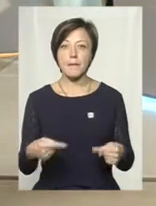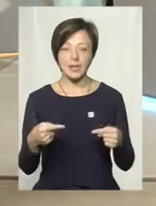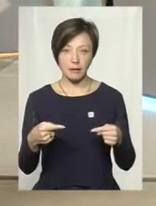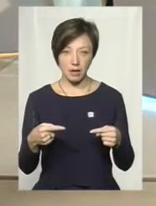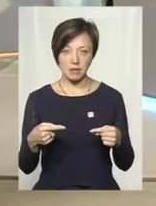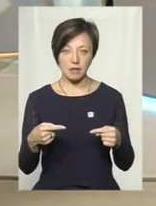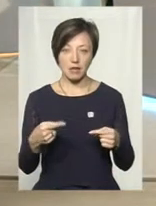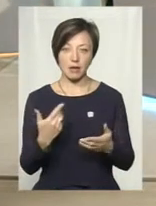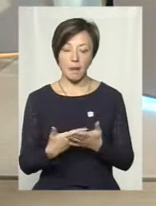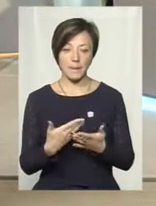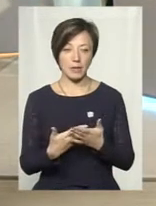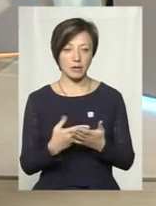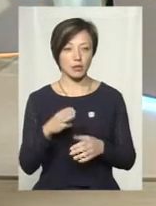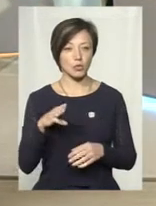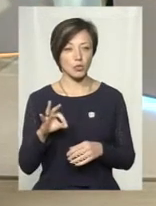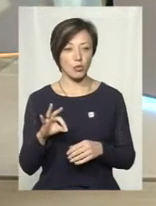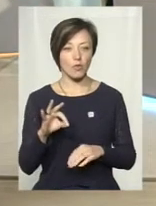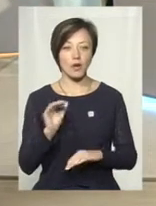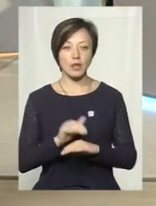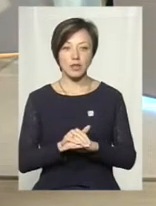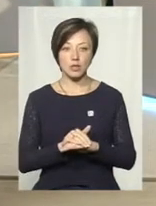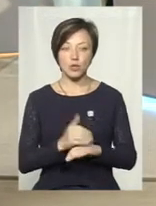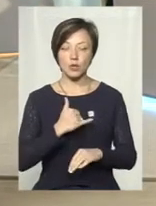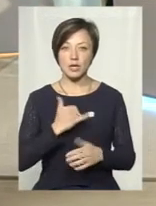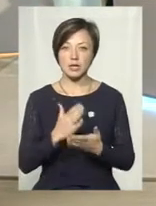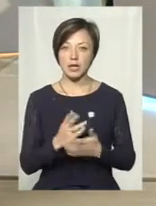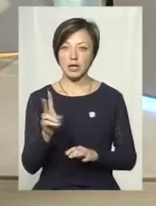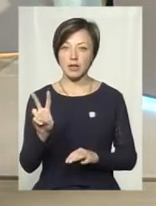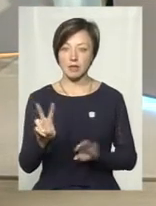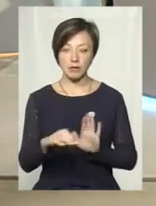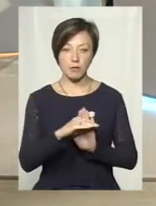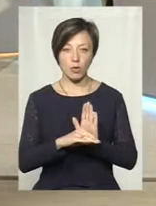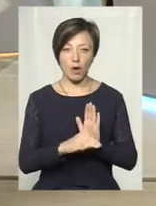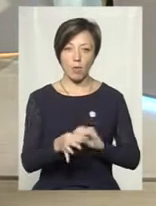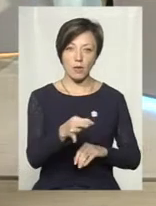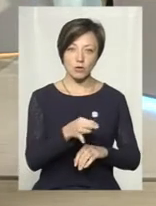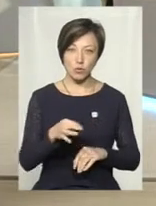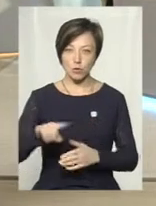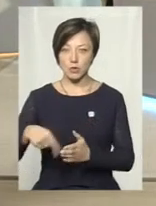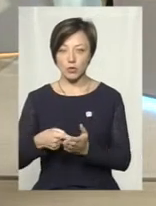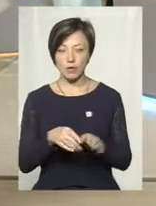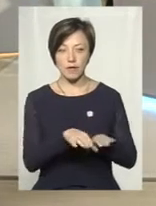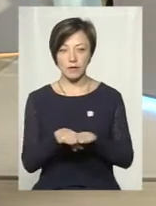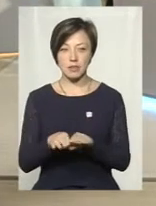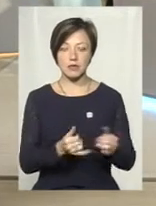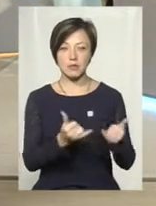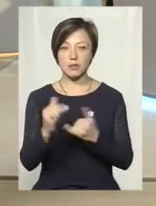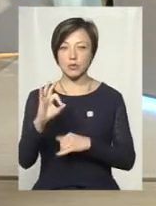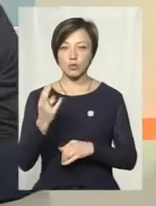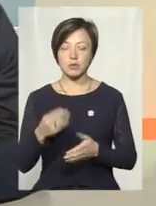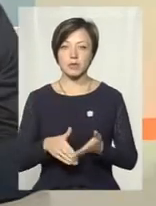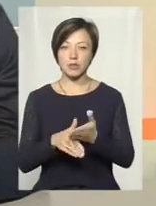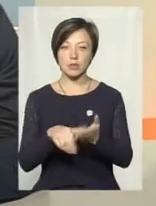реабілітації, наприклад, то фактично в нас є дві програми обласного і міського рівня, яка забезпечує соціальну